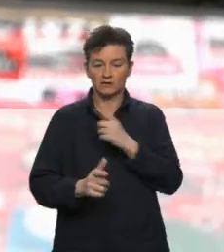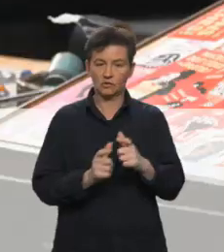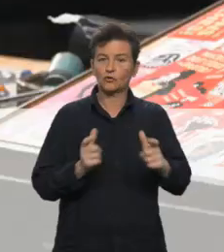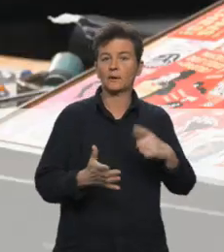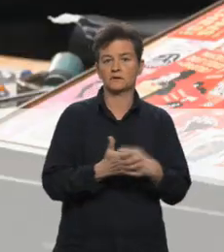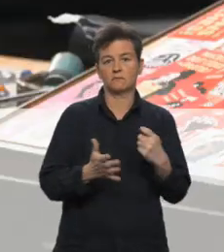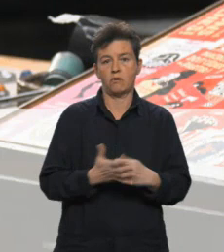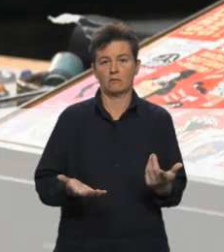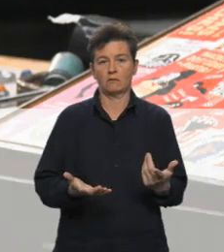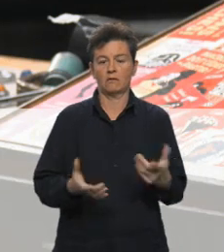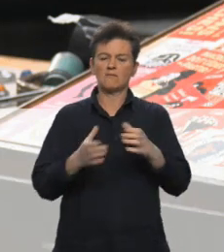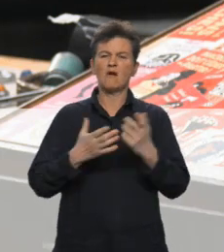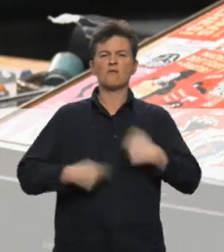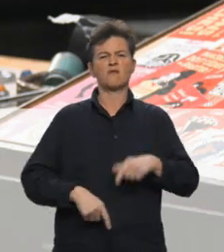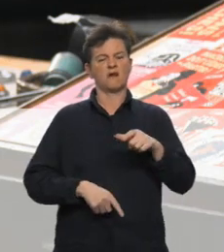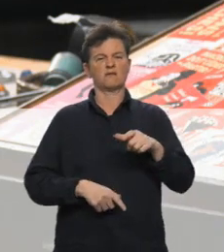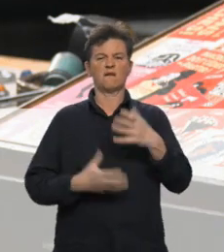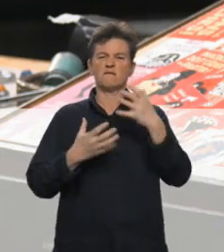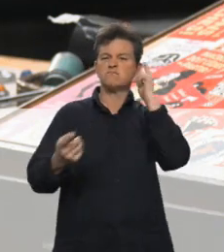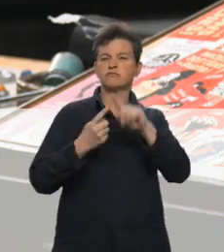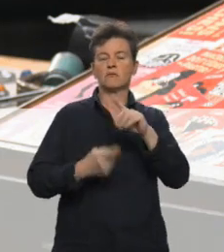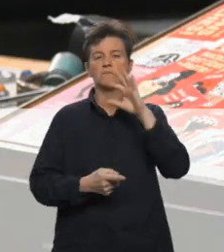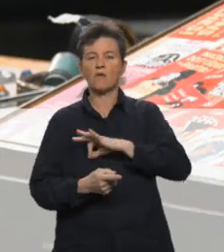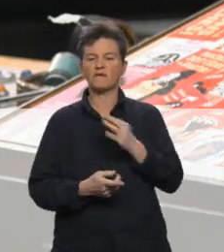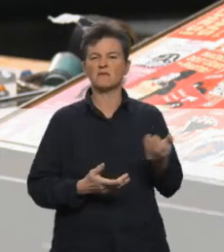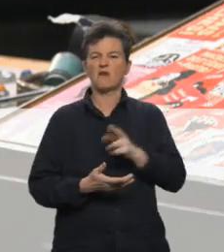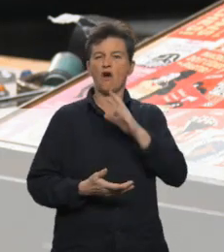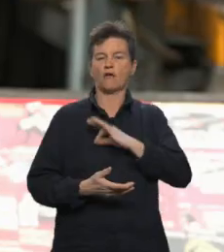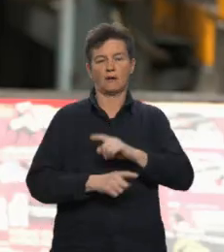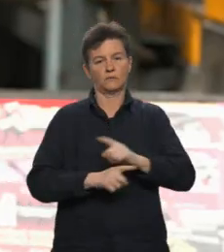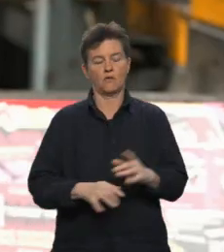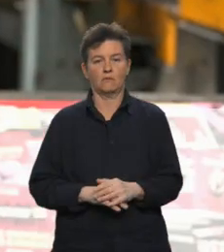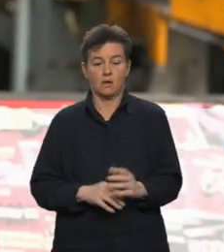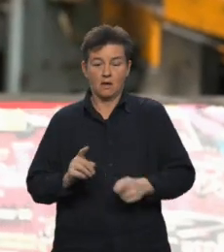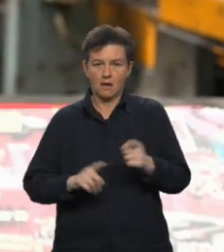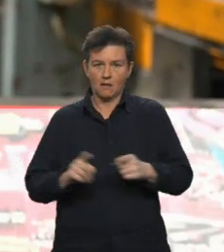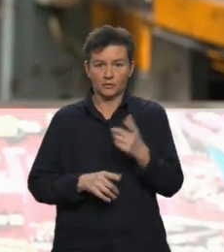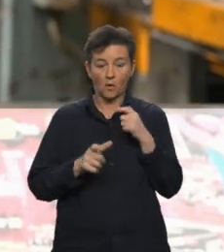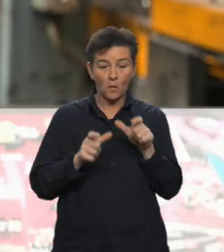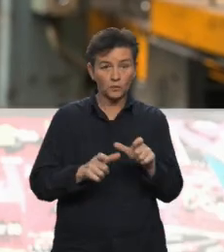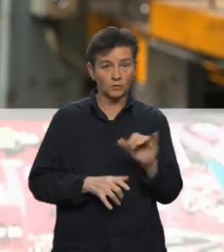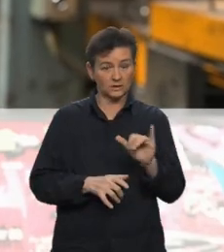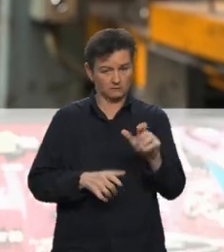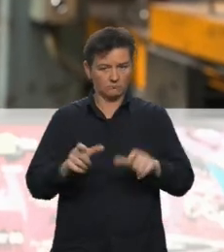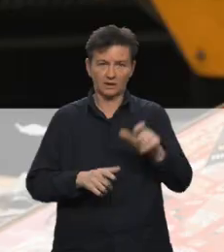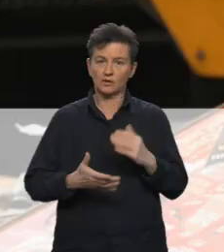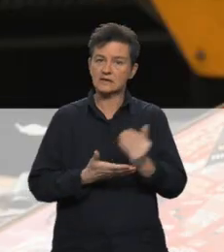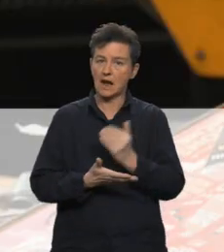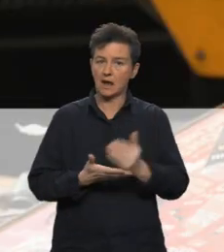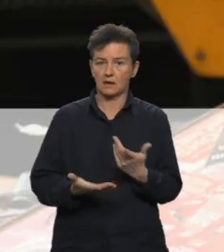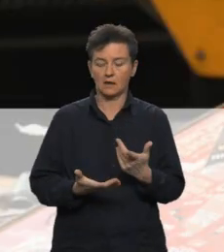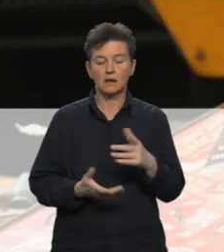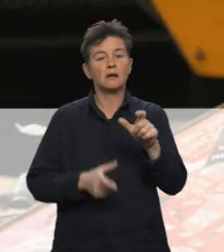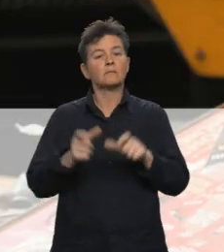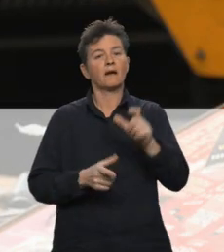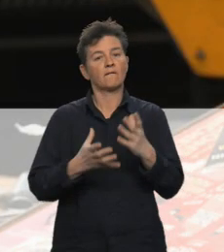les banques. Elles ne devraient pas être gouvernées par les profits, par une logique de rentabilité. Il est vital qu'elles soient contrôlées par les salariés. Protéger